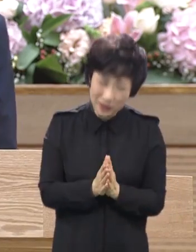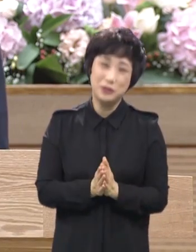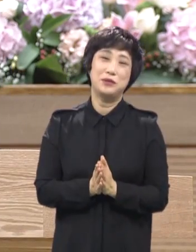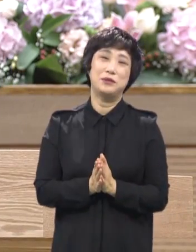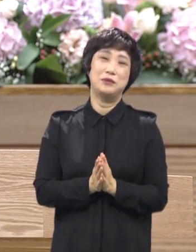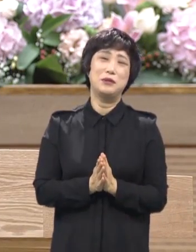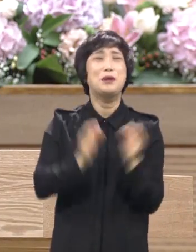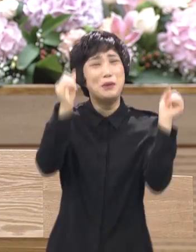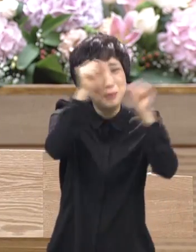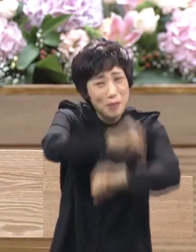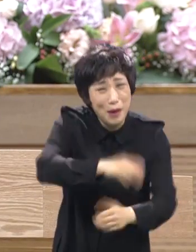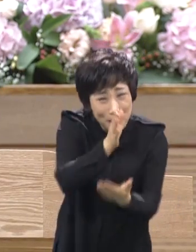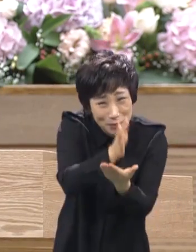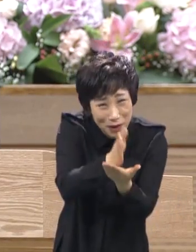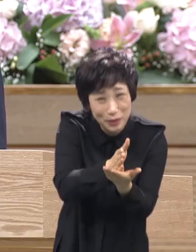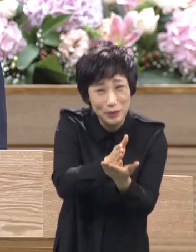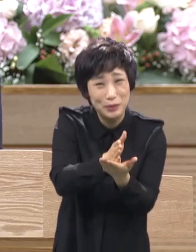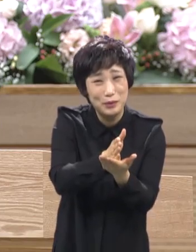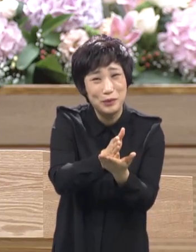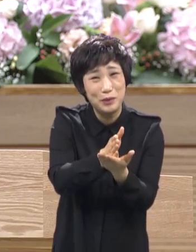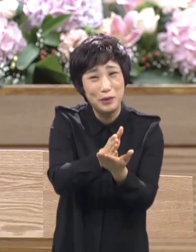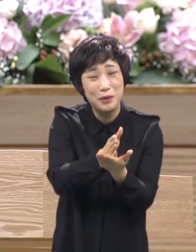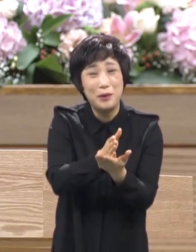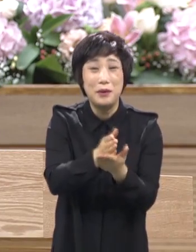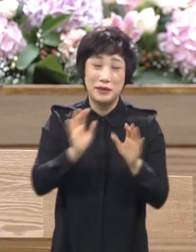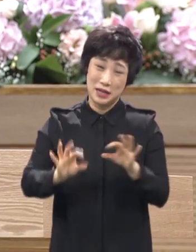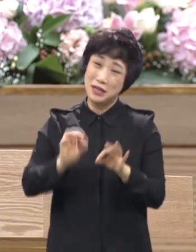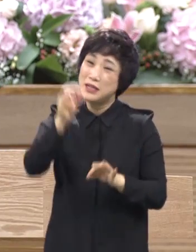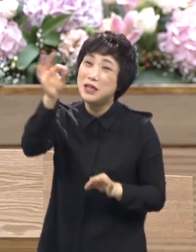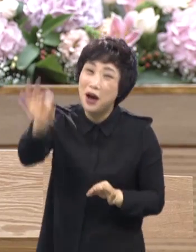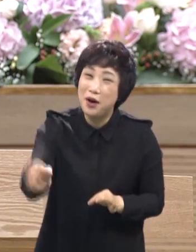저렇게 멸망치 않고